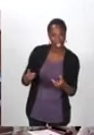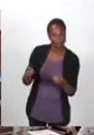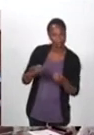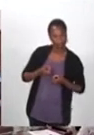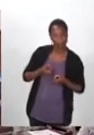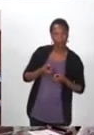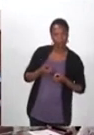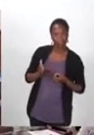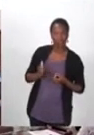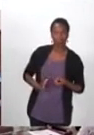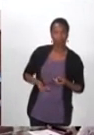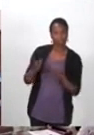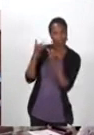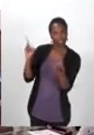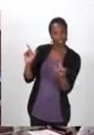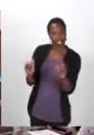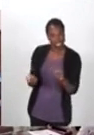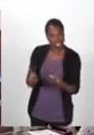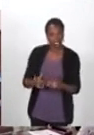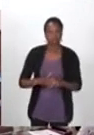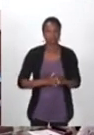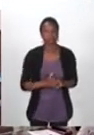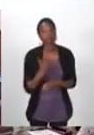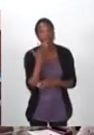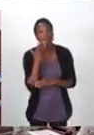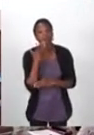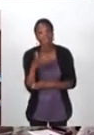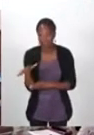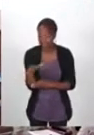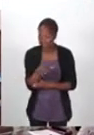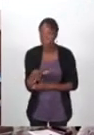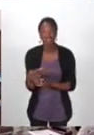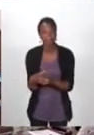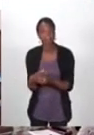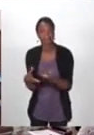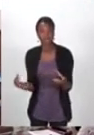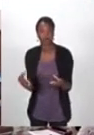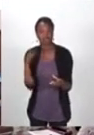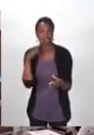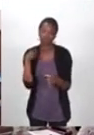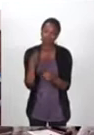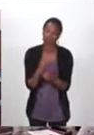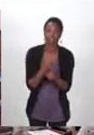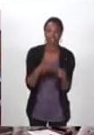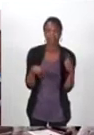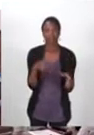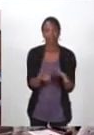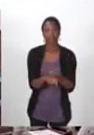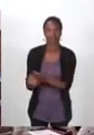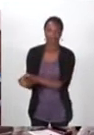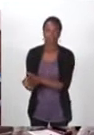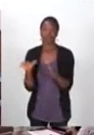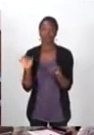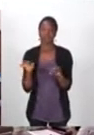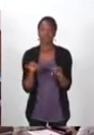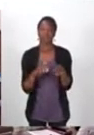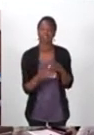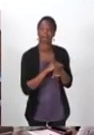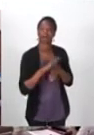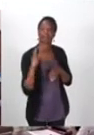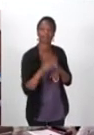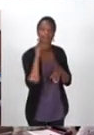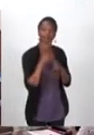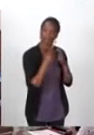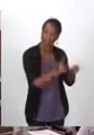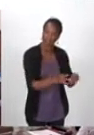collectivité. Je tiens également à remercier l'ensemble de notre majorité pour le travail de priorisation de nos politiques municipales. Ces efforts se